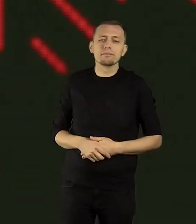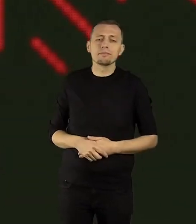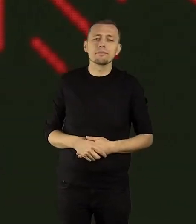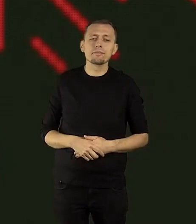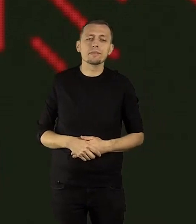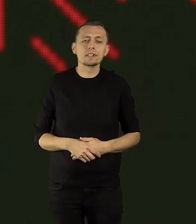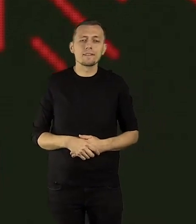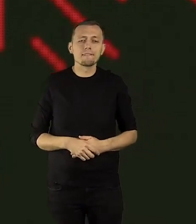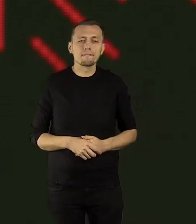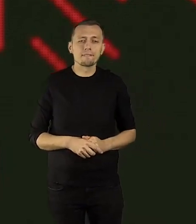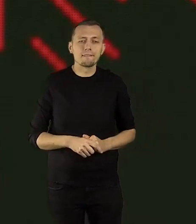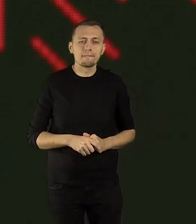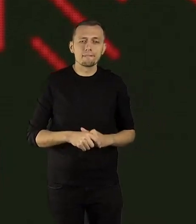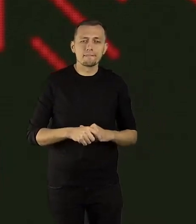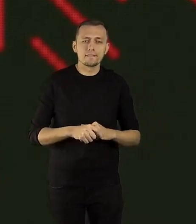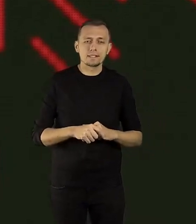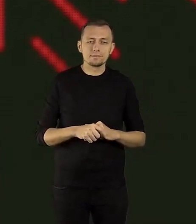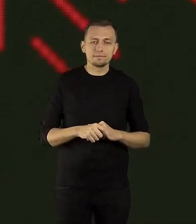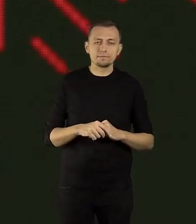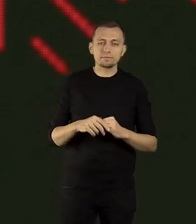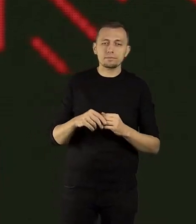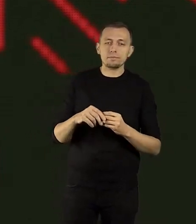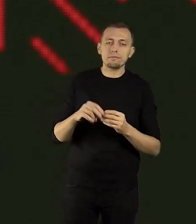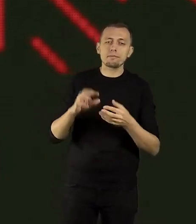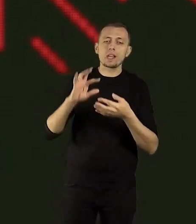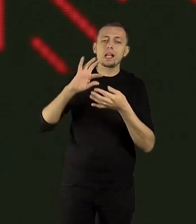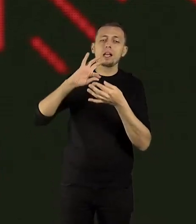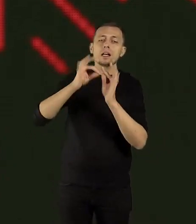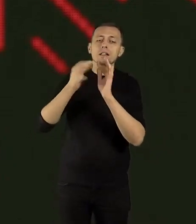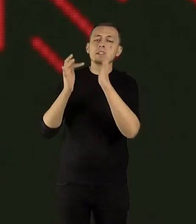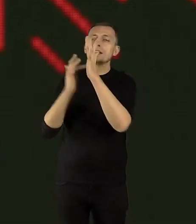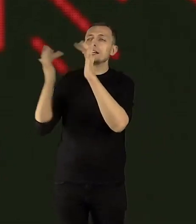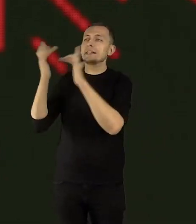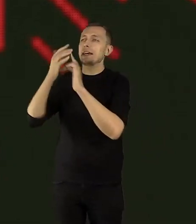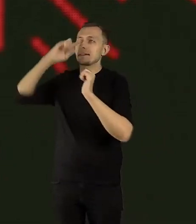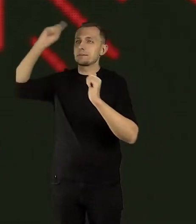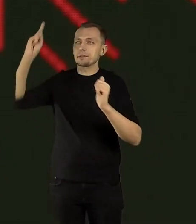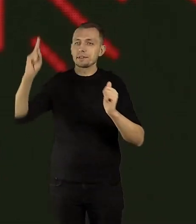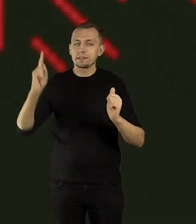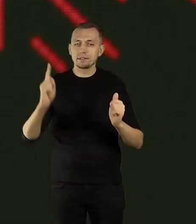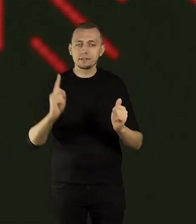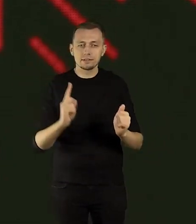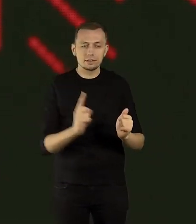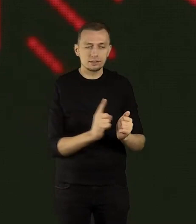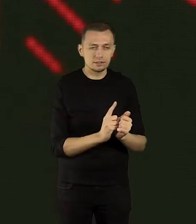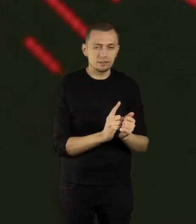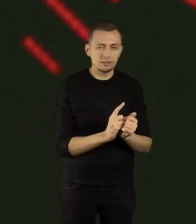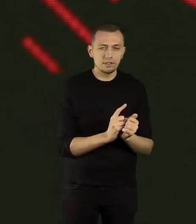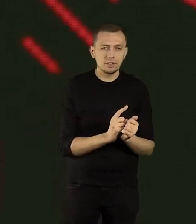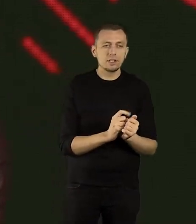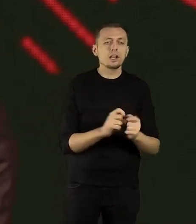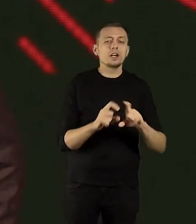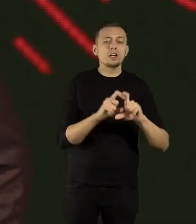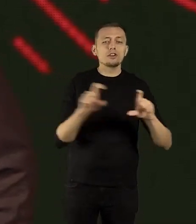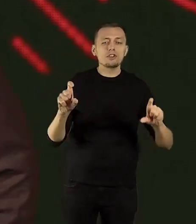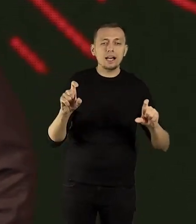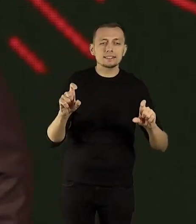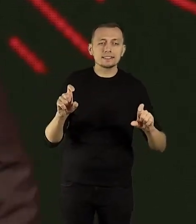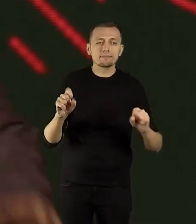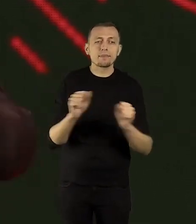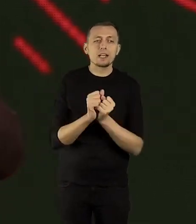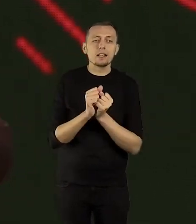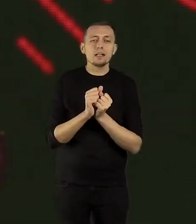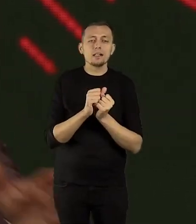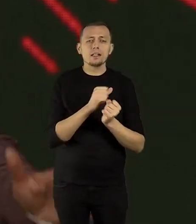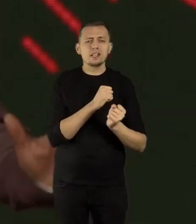koniec wszelkiej chełpliwości. Oznacza koniec ludzi, którzy chełpią się sami w sobie.